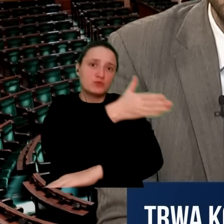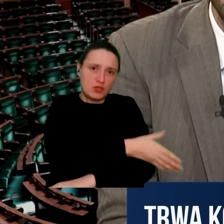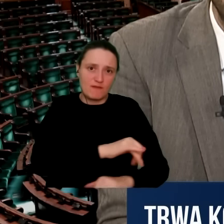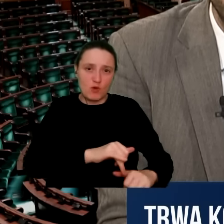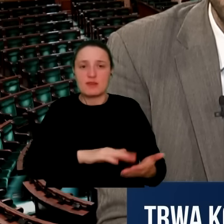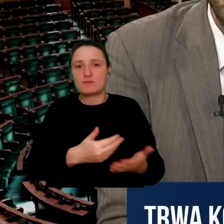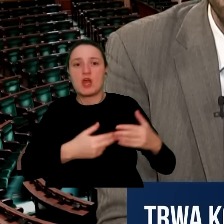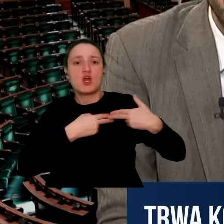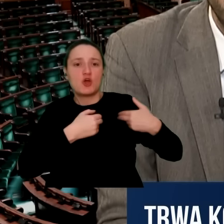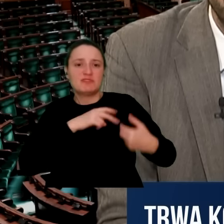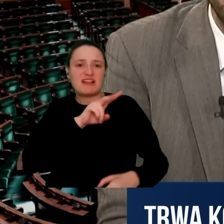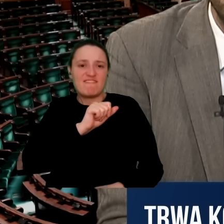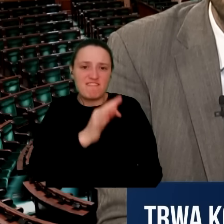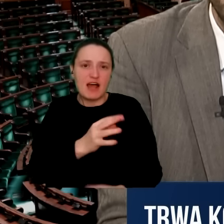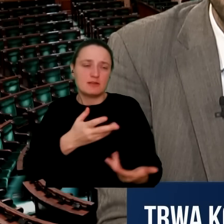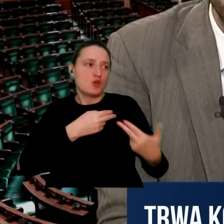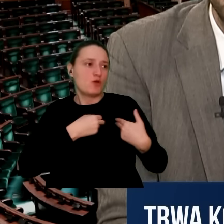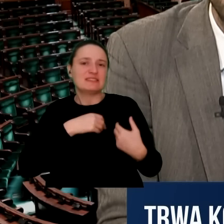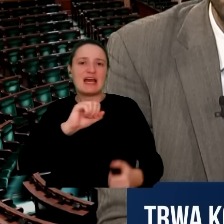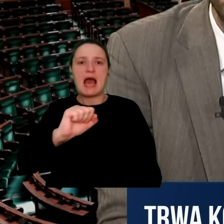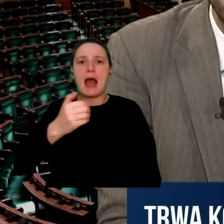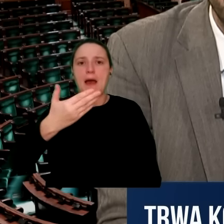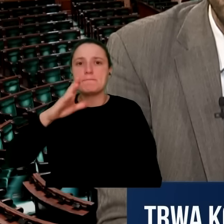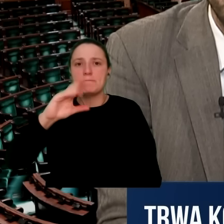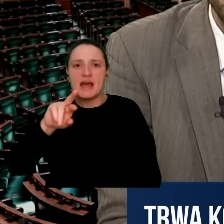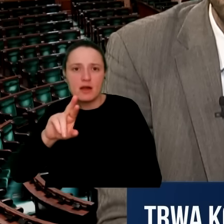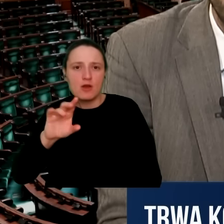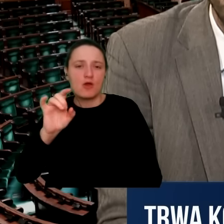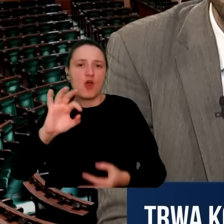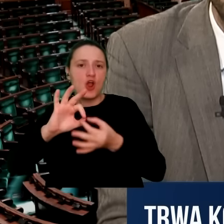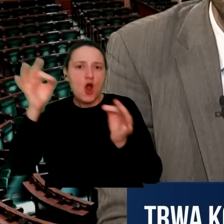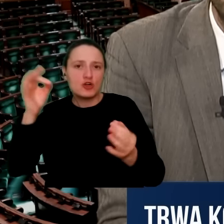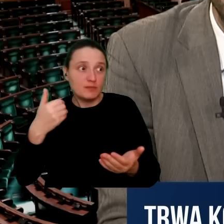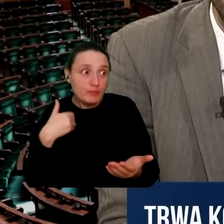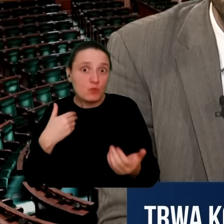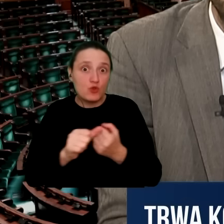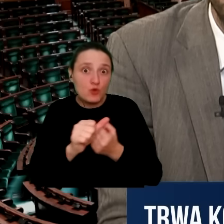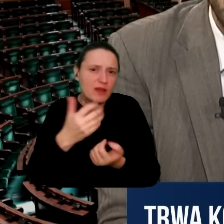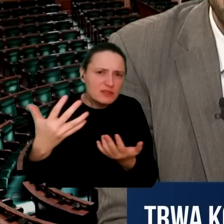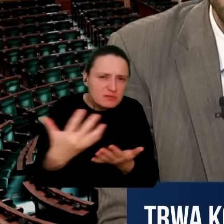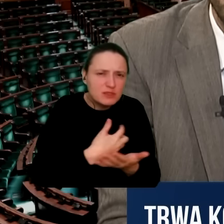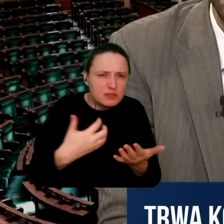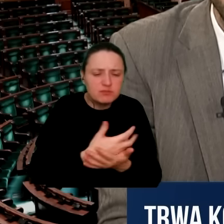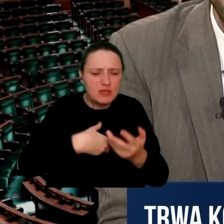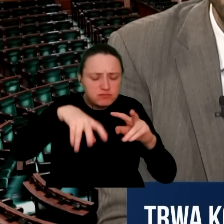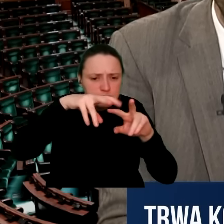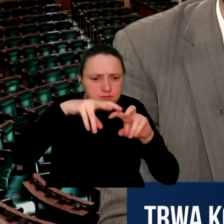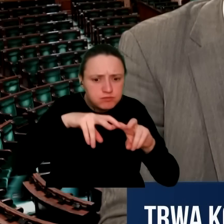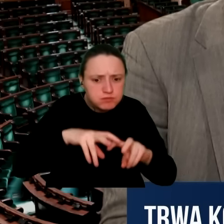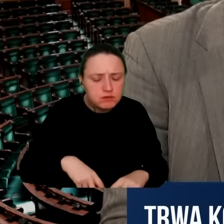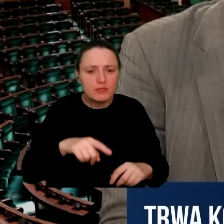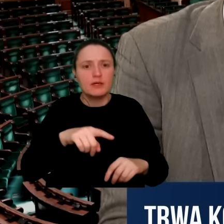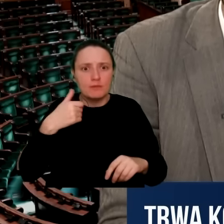VAT-owska, komisja Ambergold długie miesiące, długie tygodnie gromadziła dokumenty, potem długie tygodnie je czytali, posłowie analizowali. I